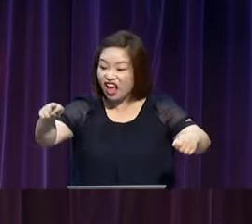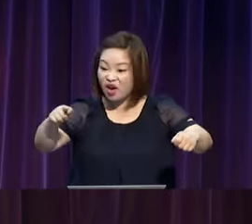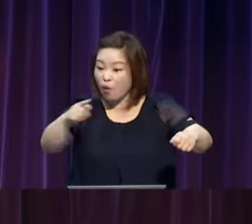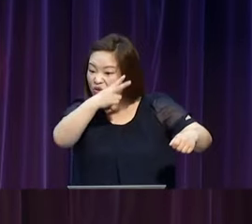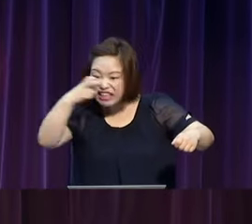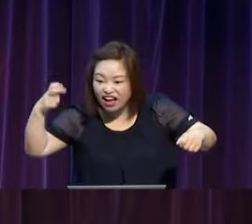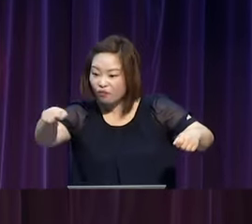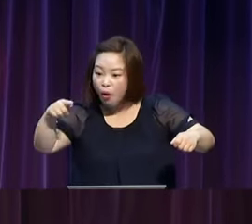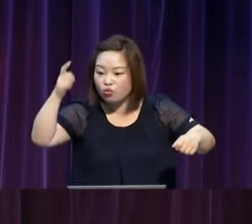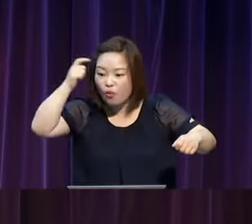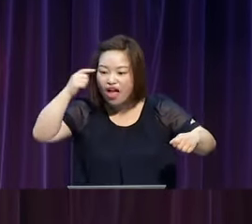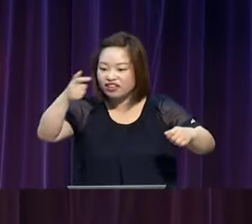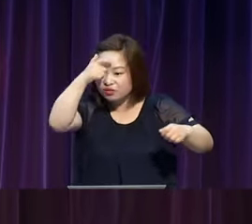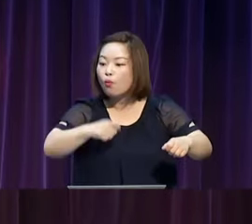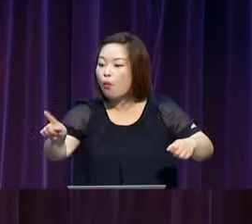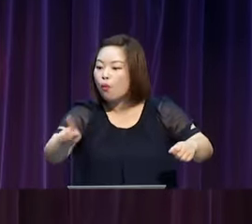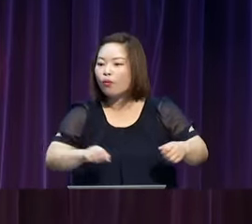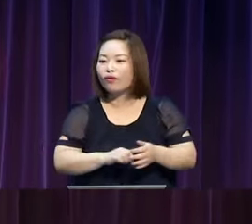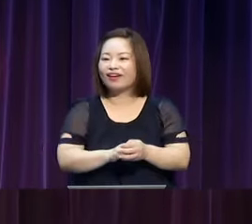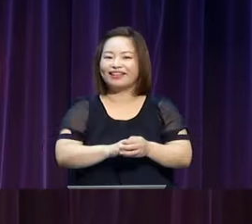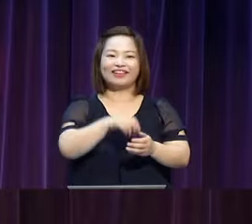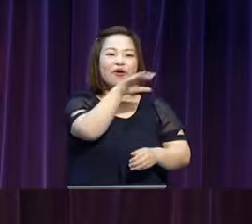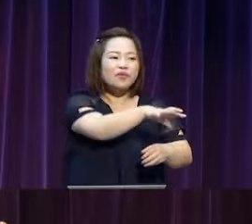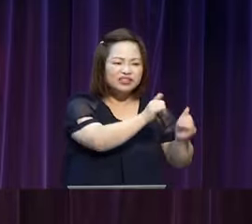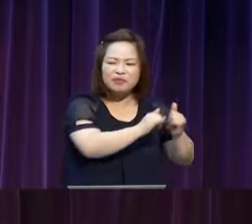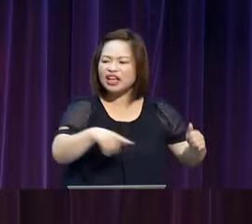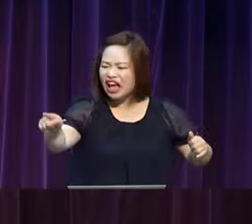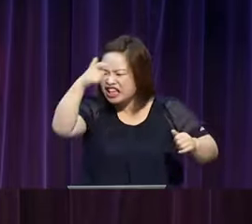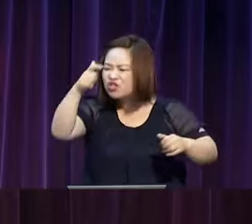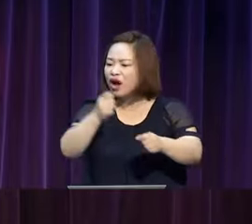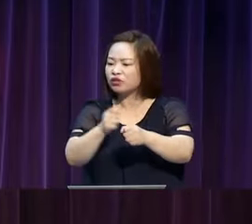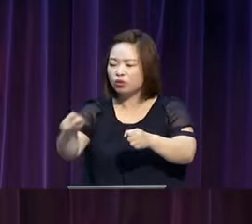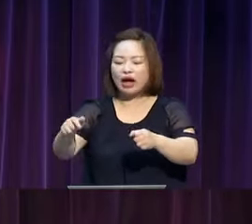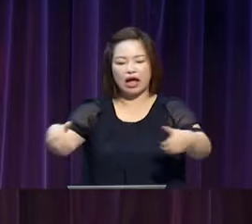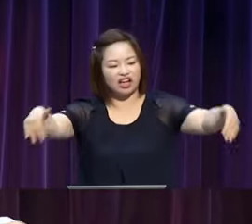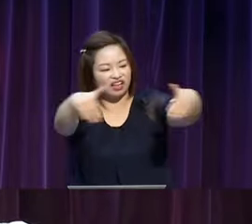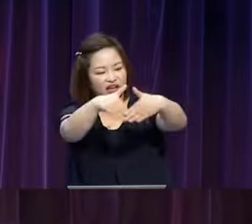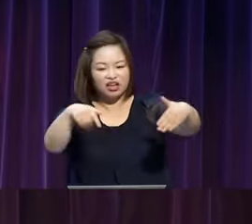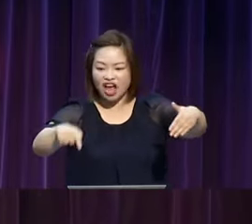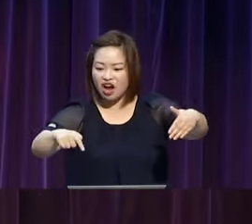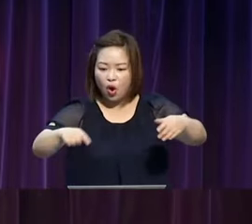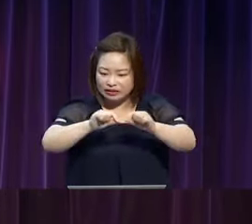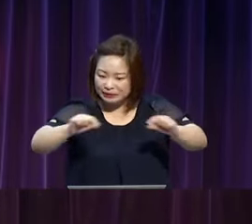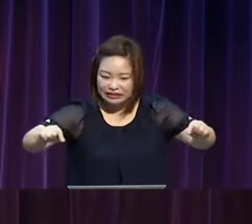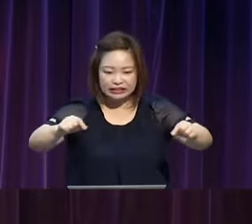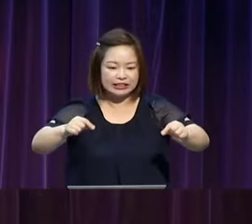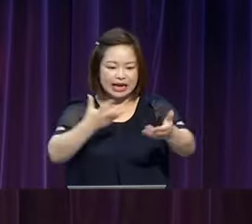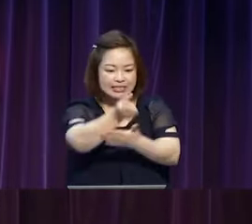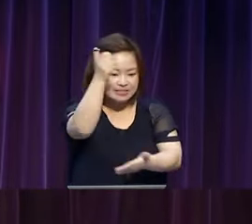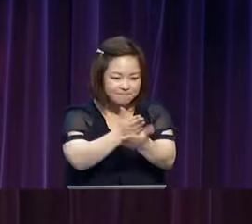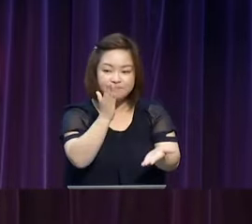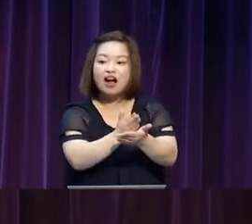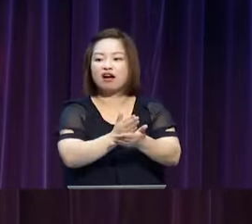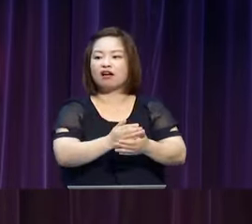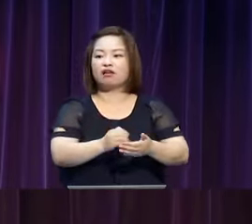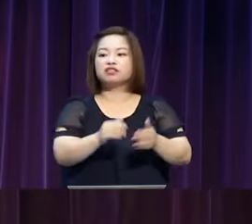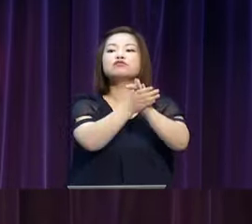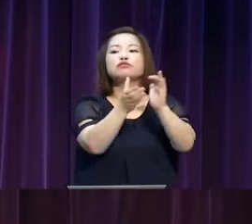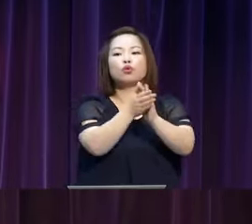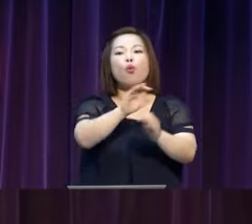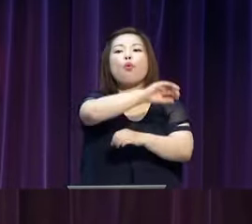뭐 그러거든요. 그러면 옆에 있는 사람들이 야, 얘 기도하는 거야. 막아주기 시작했어요. 전 신앙생활 참 편하게 했어요.